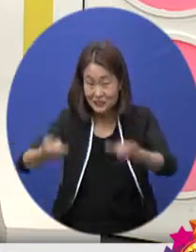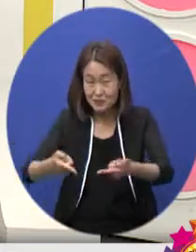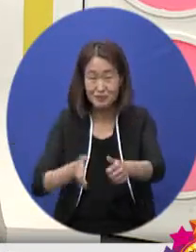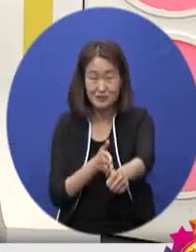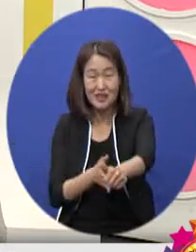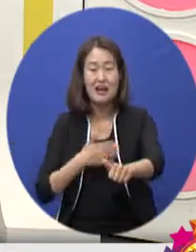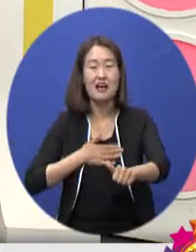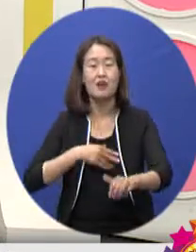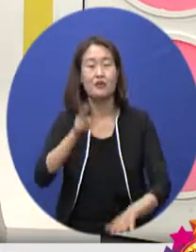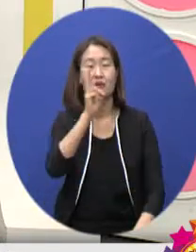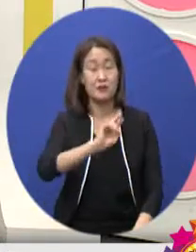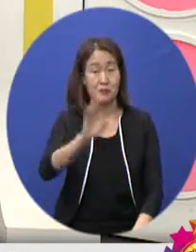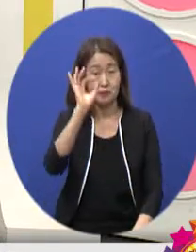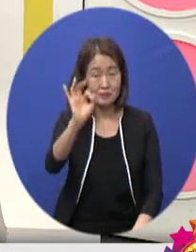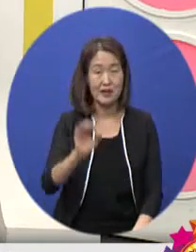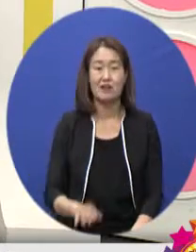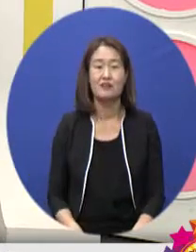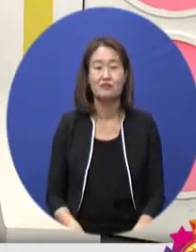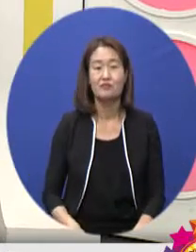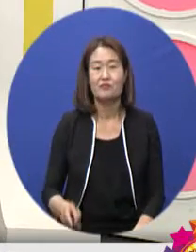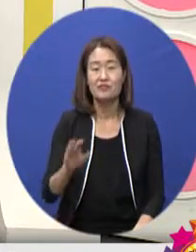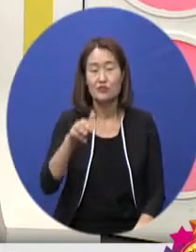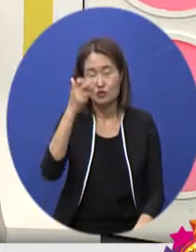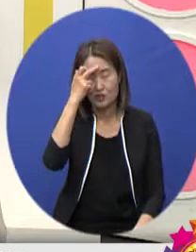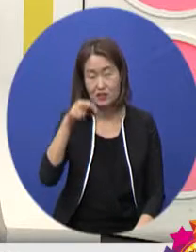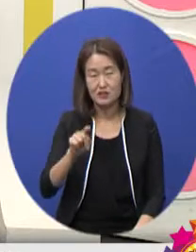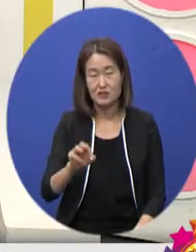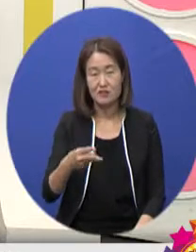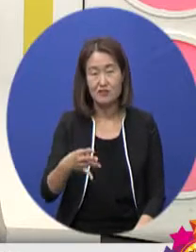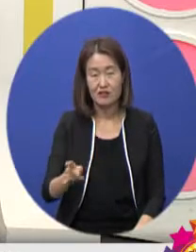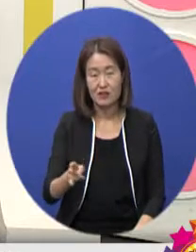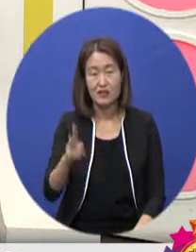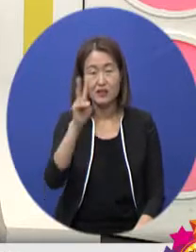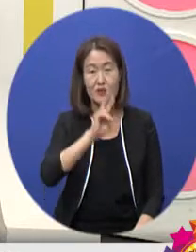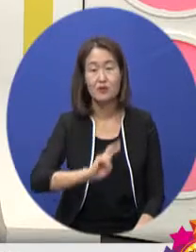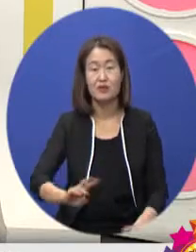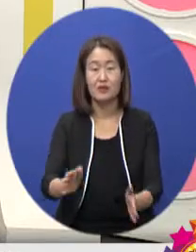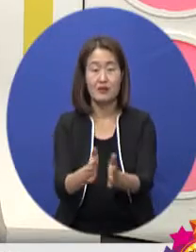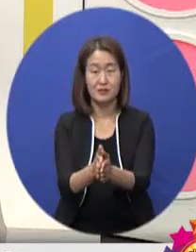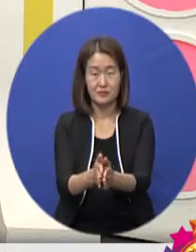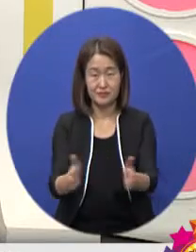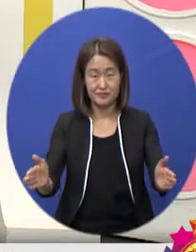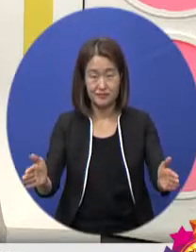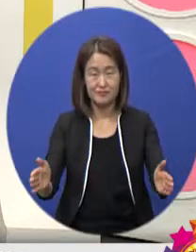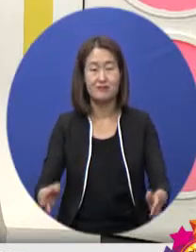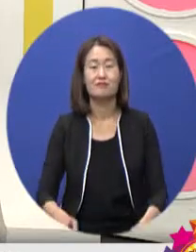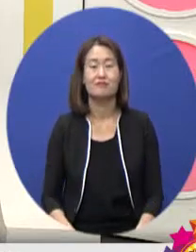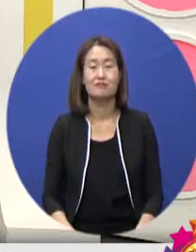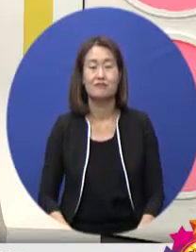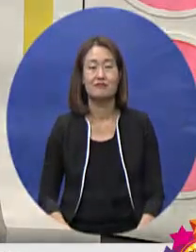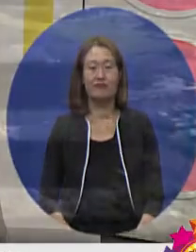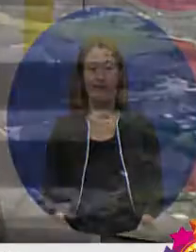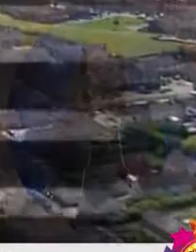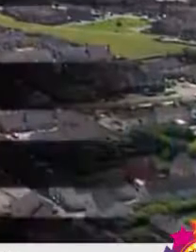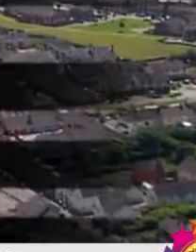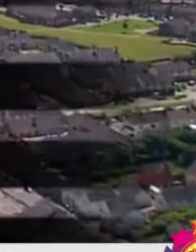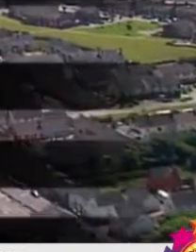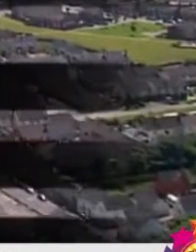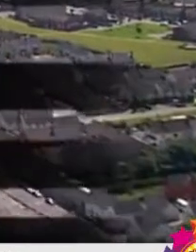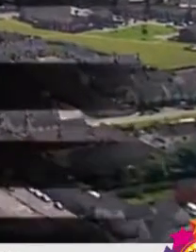네. 네, 노래 들어보도록 하겠습니다. 양평에 살고 네. 계시는 최성래 어머님이 불러주십니다. 부처 같은 인생.